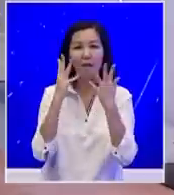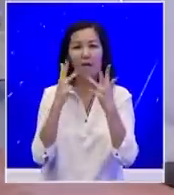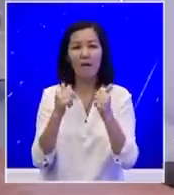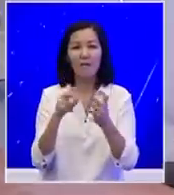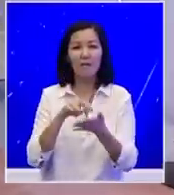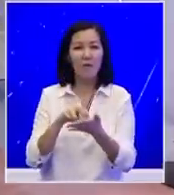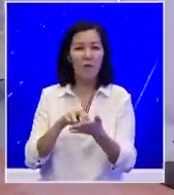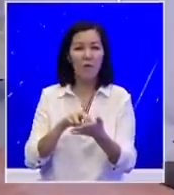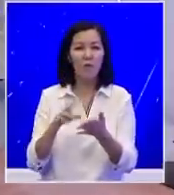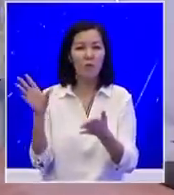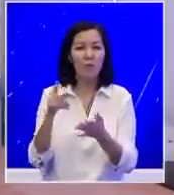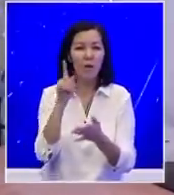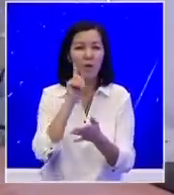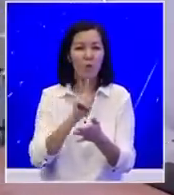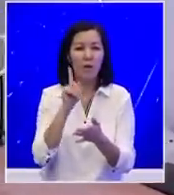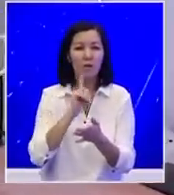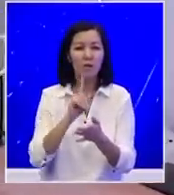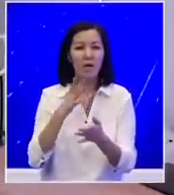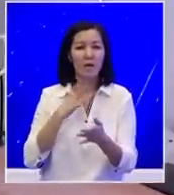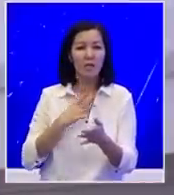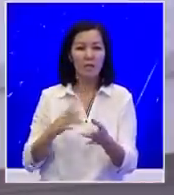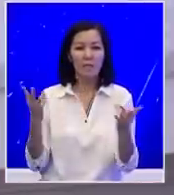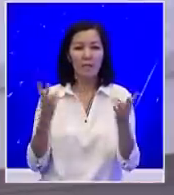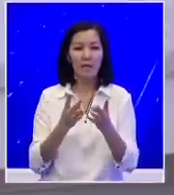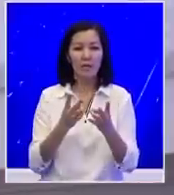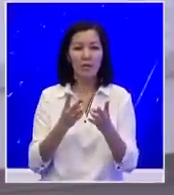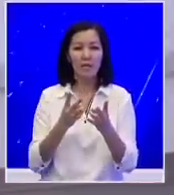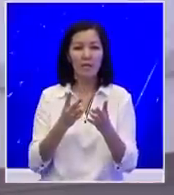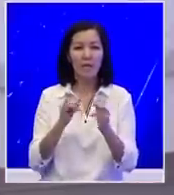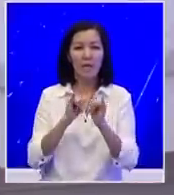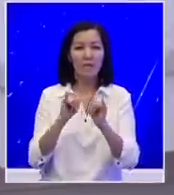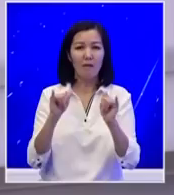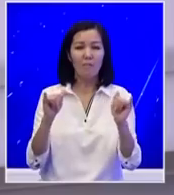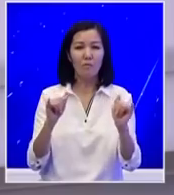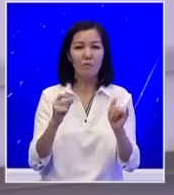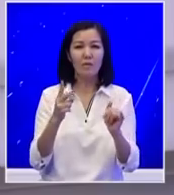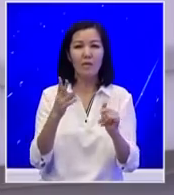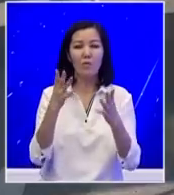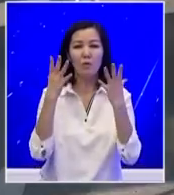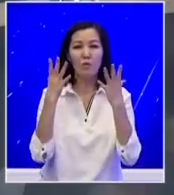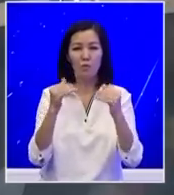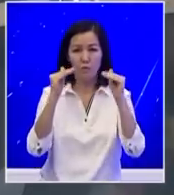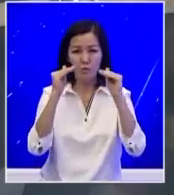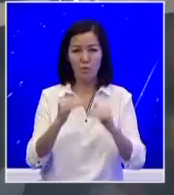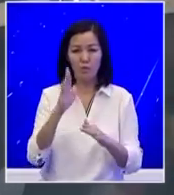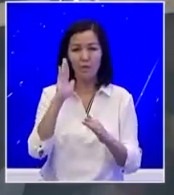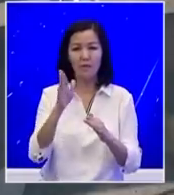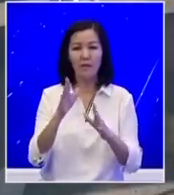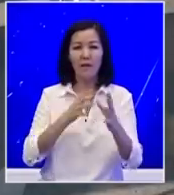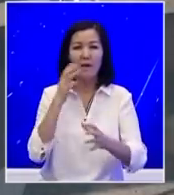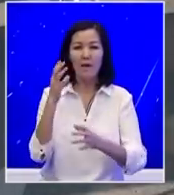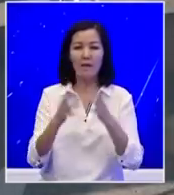қорқынышты. Бірақ мұның бәрі уақытша, тек шыдамдылық танытуға жет. Шарықтау кезі санаулы күндерден соң төмендейді. Оның үстіне